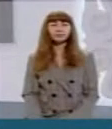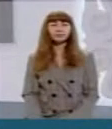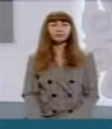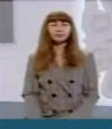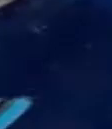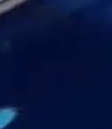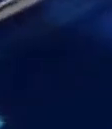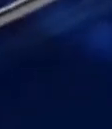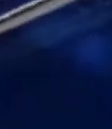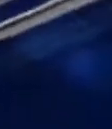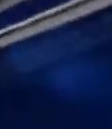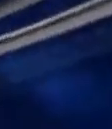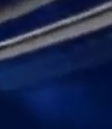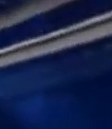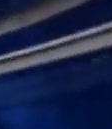ұлттық арна.